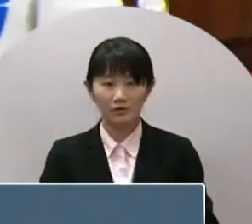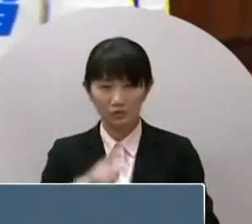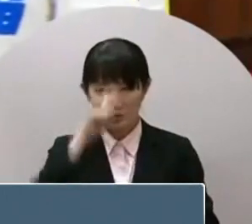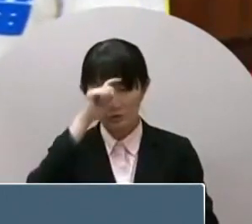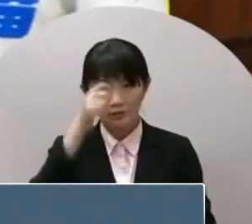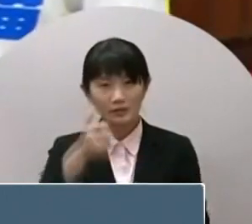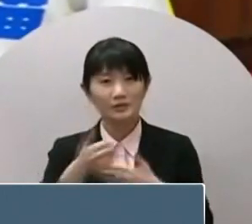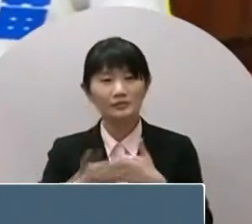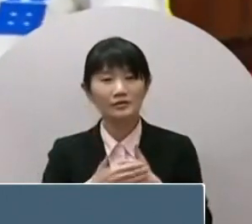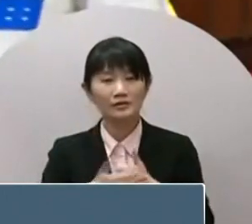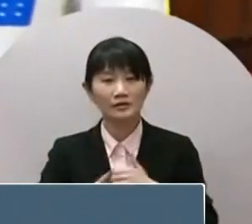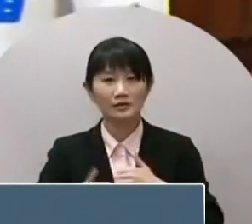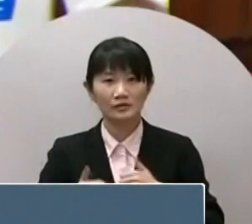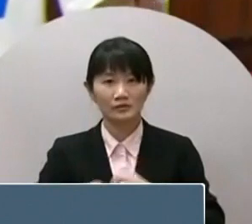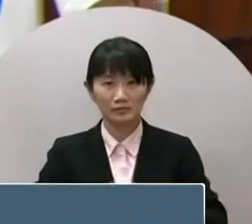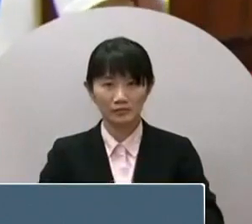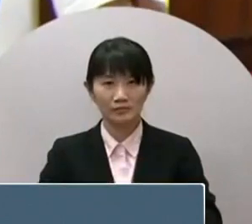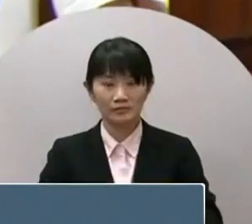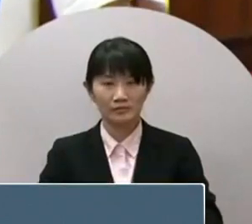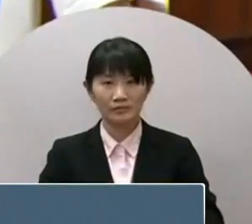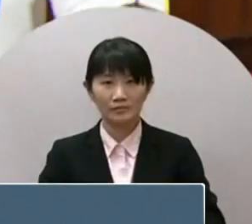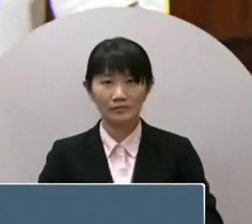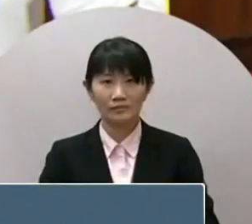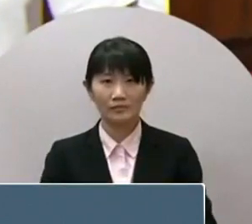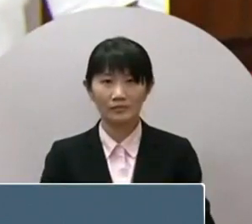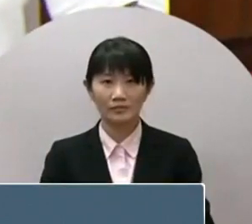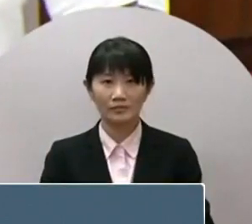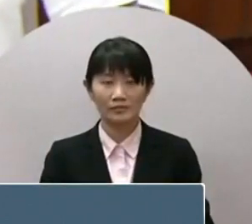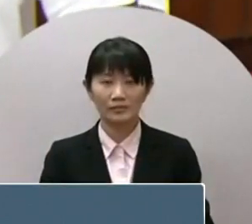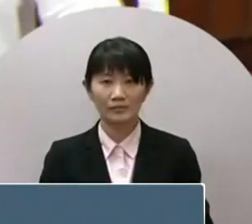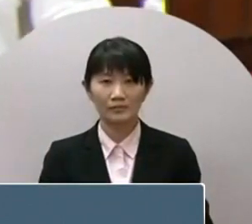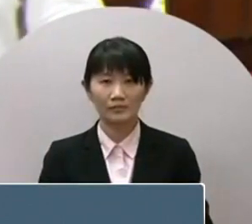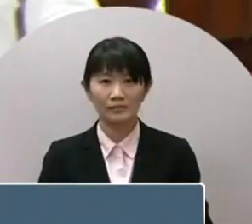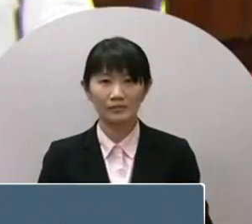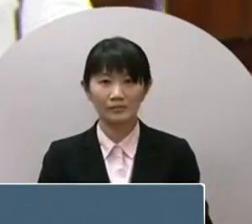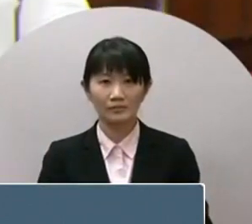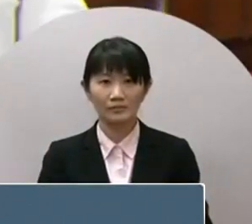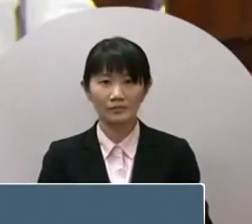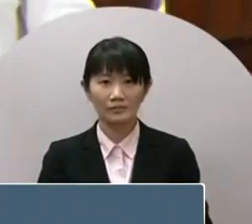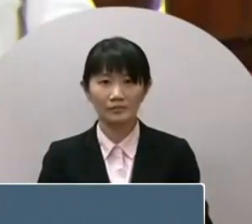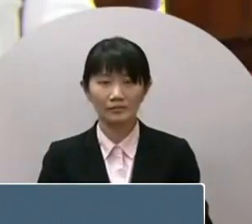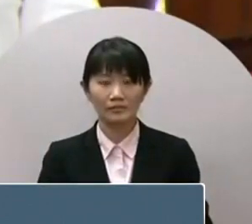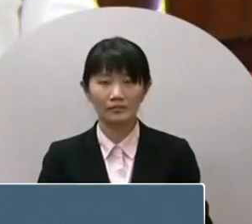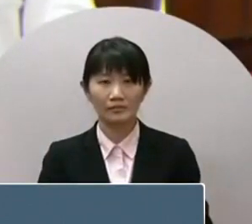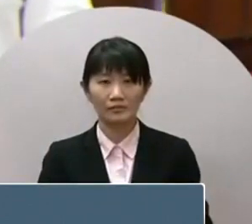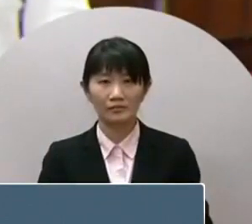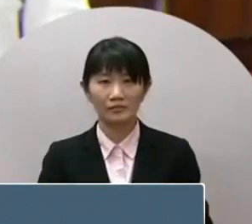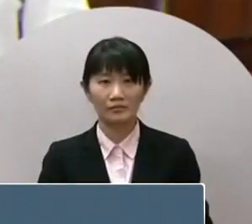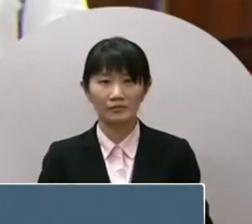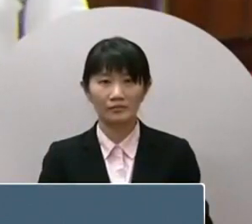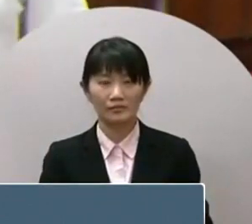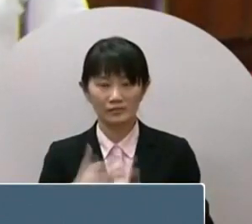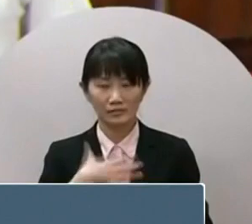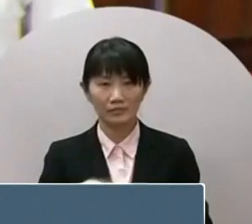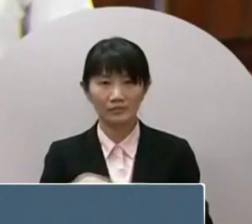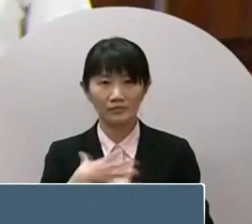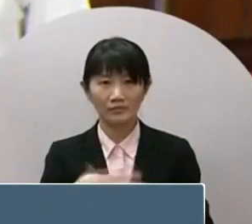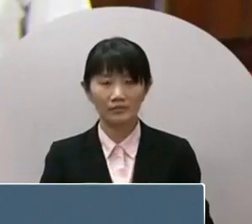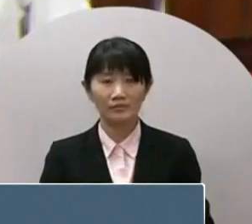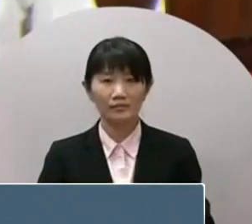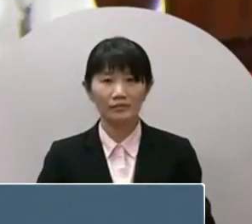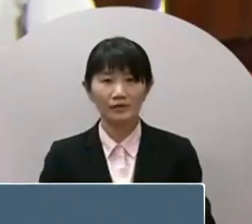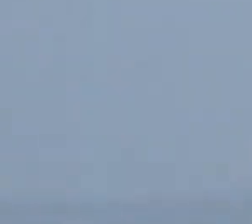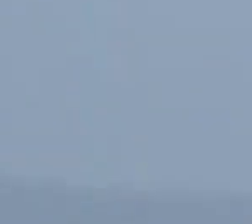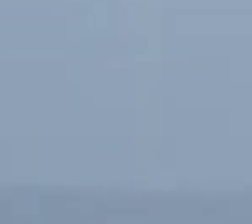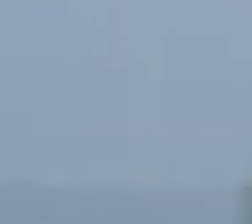经济部的纾困计划有补助，没有也可以来走劳动部的哈、这个充电再出发方案，安心就业